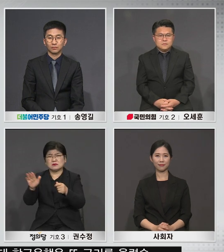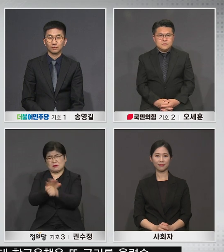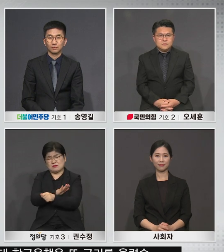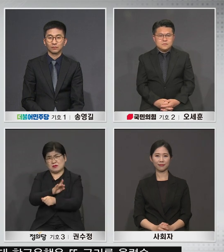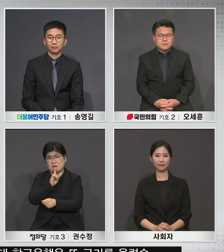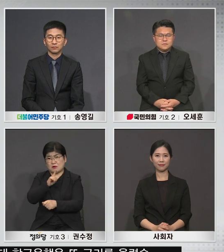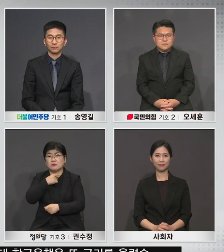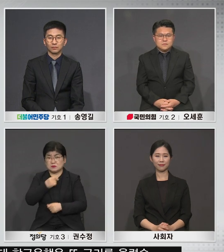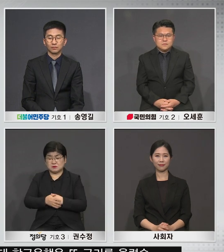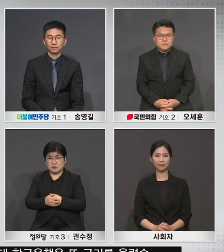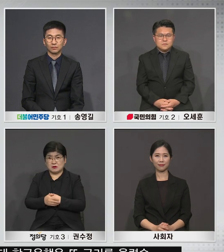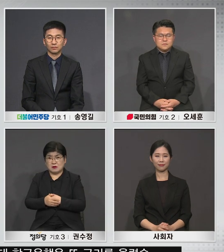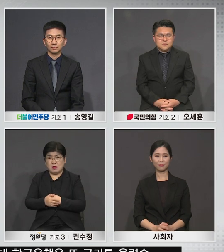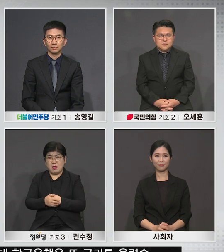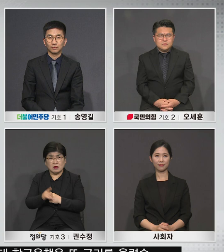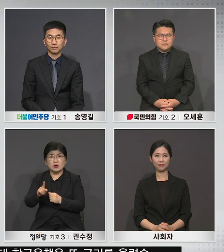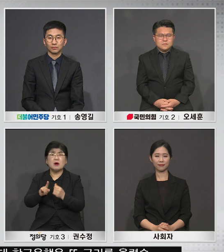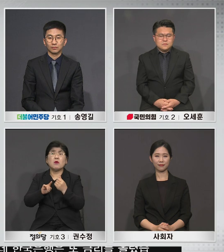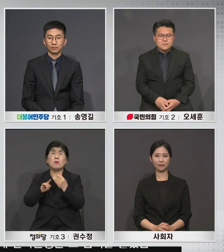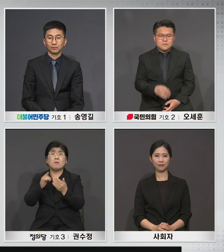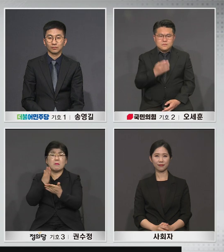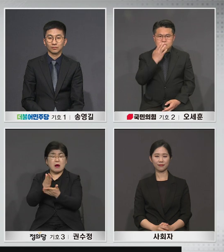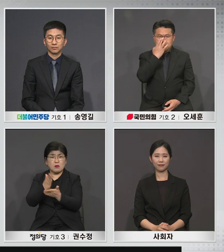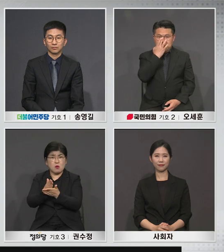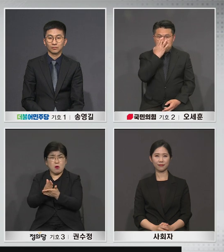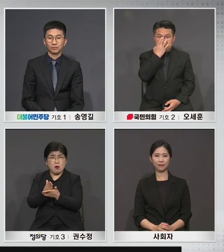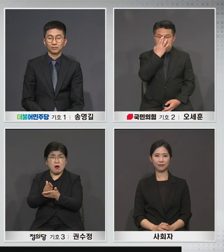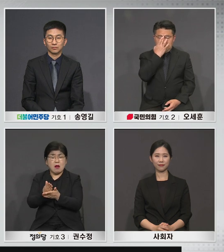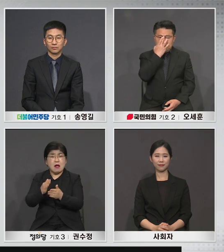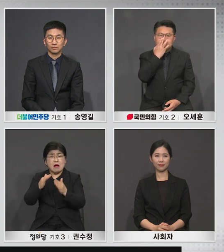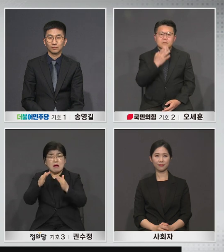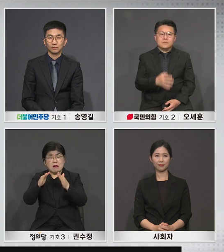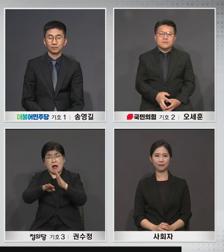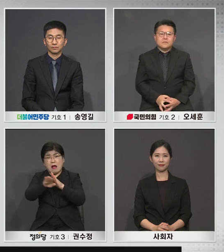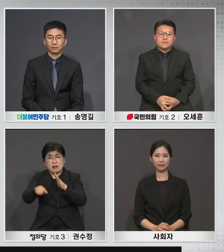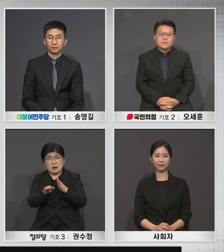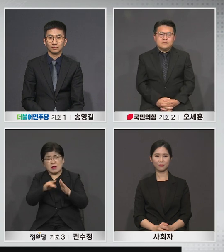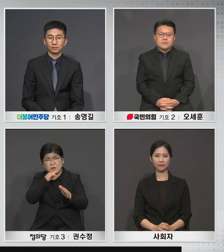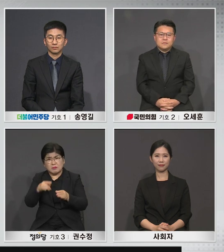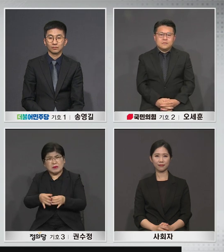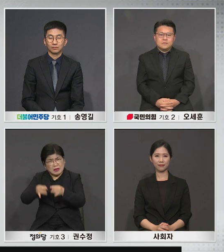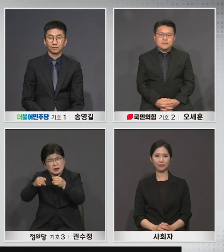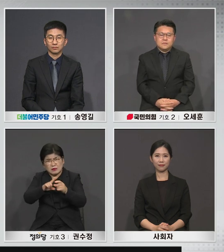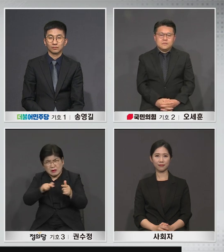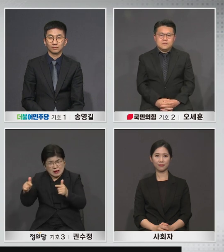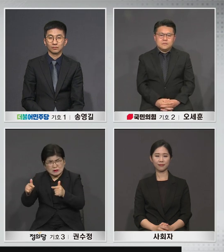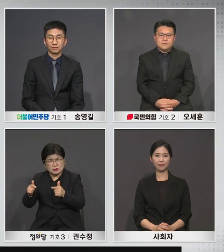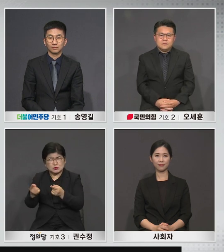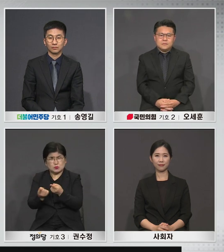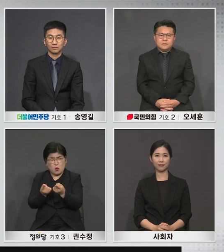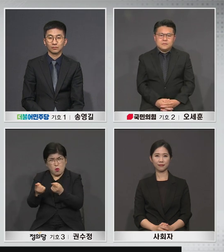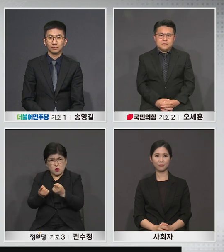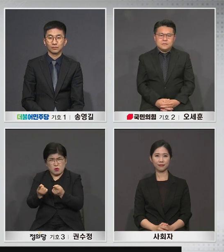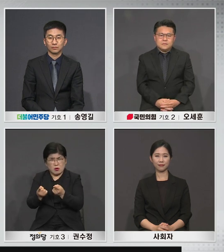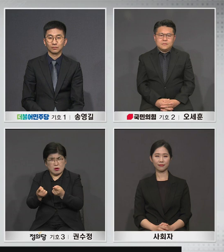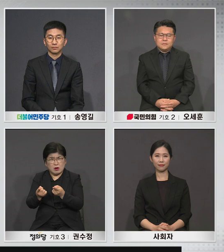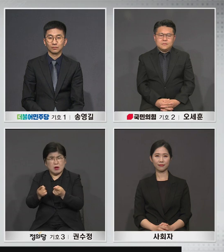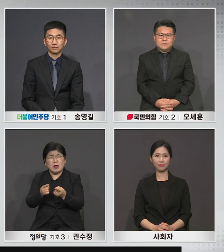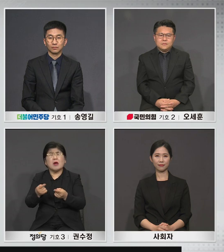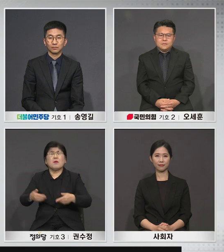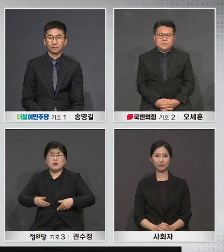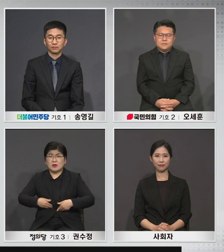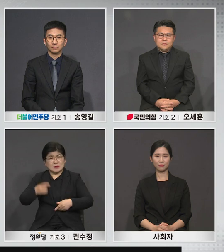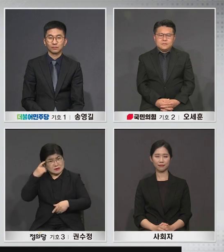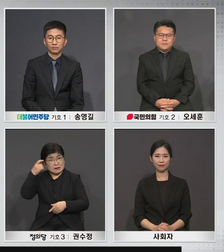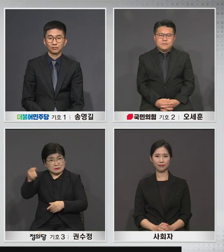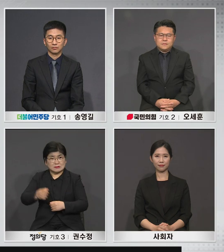금리 인상과 긴축 재정이 아니라 가계부채와 자영업자들에게 대한 채무조정과 부채 탕감이 현재는 필요합니다.